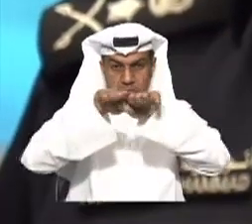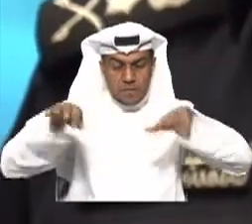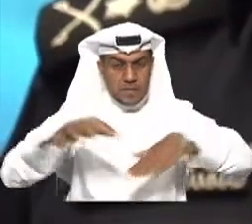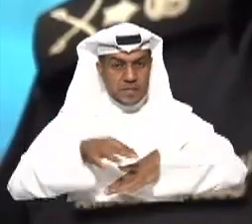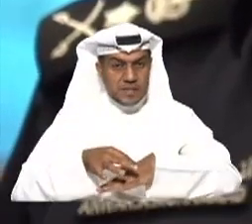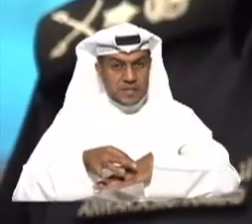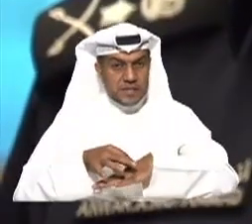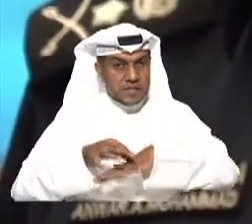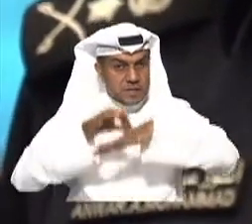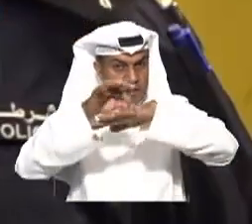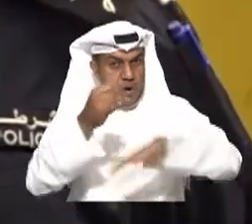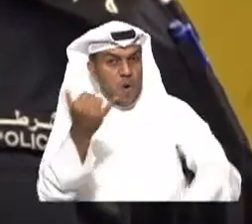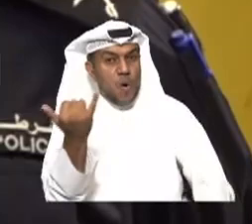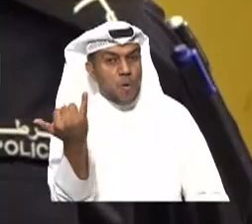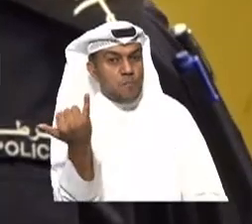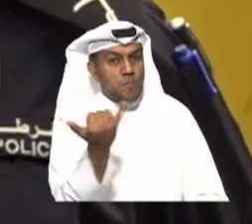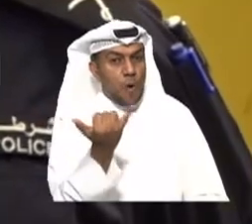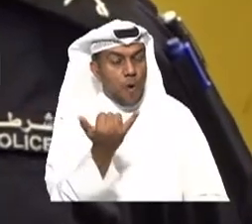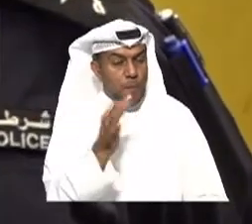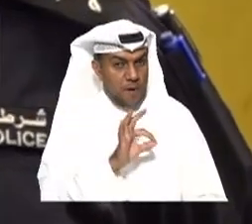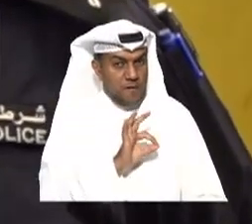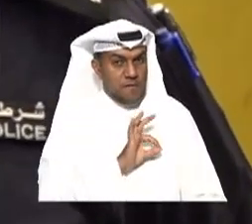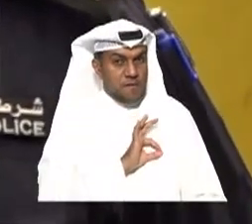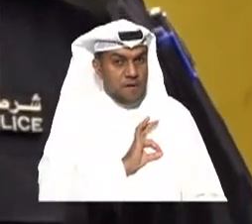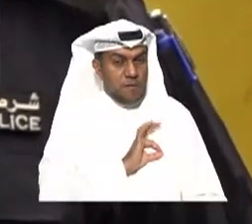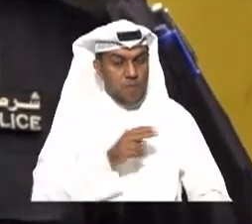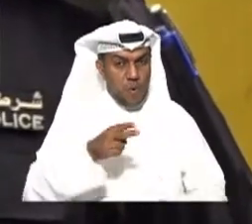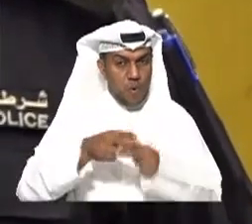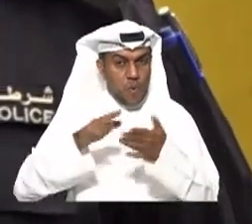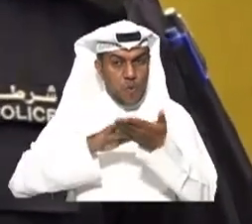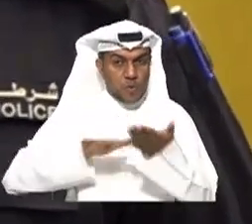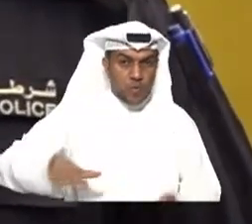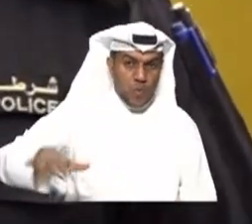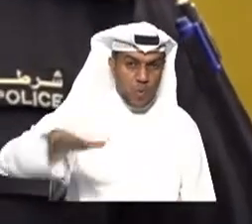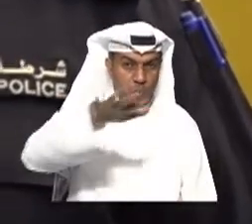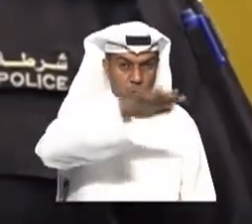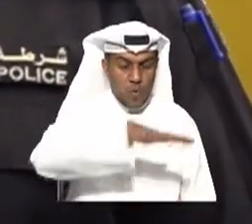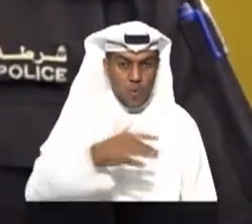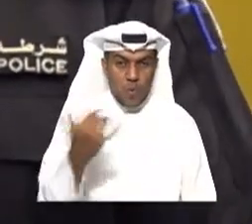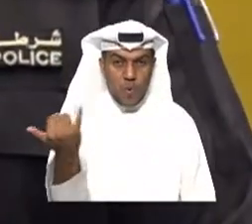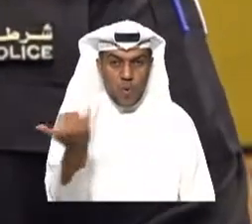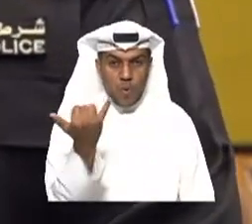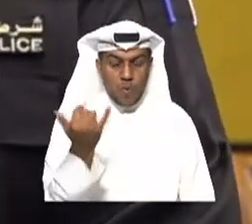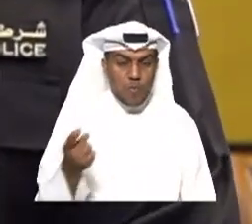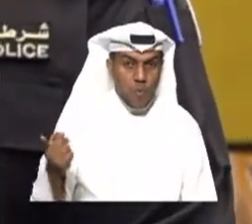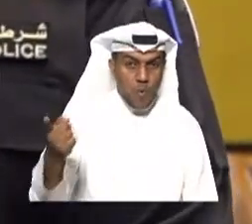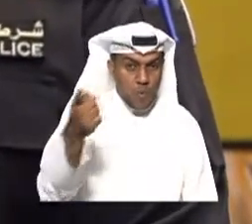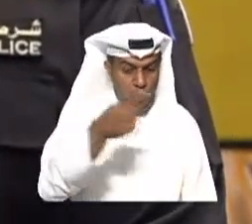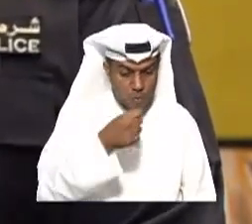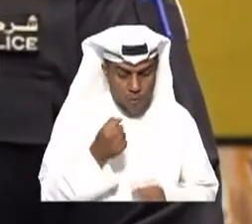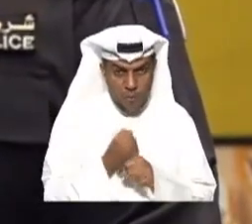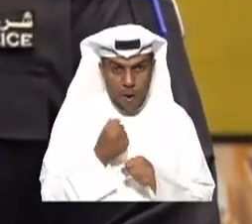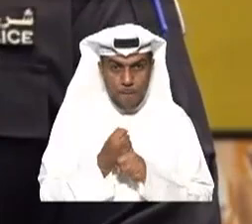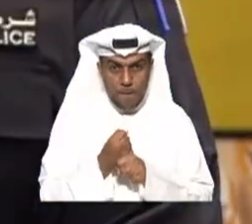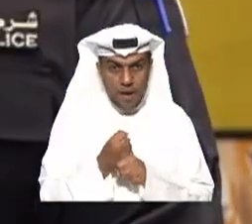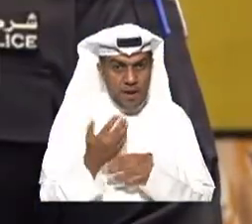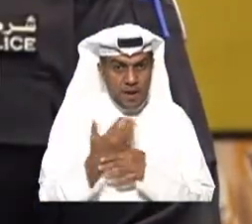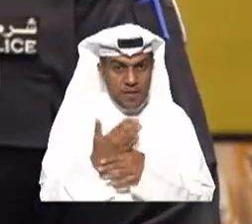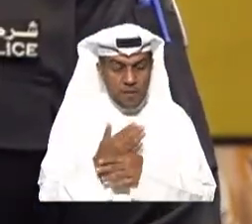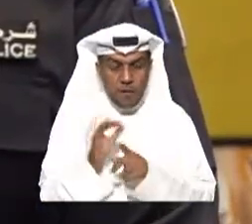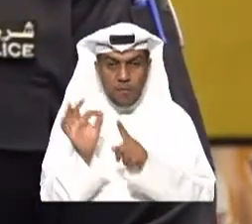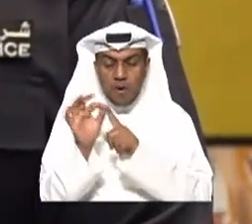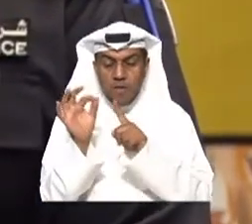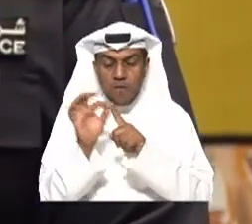مع الاهتمام بأهل بلدكم أهل ديرتكم هذا الأساس اللي وجودنا كلنا هني بعد الله سبحانه